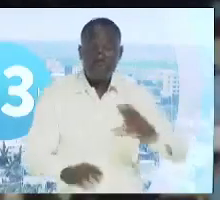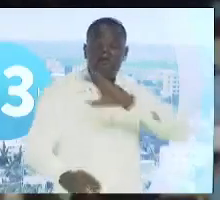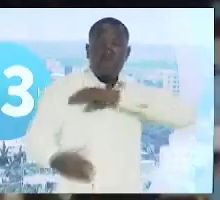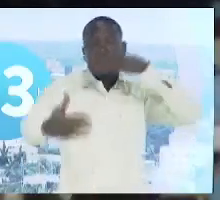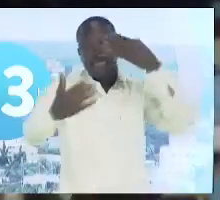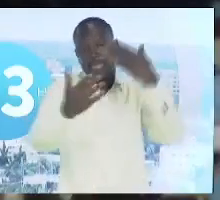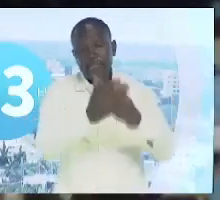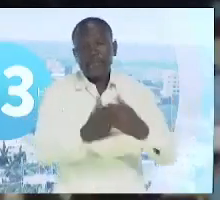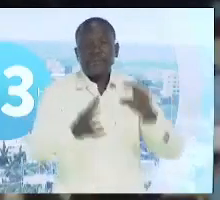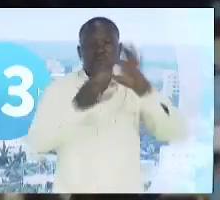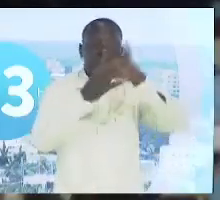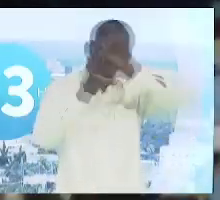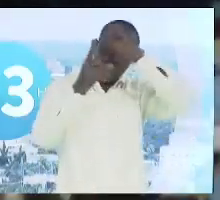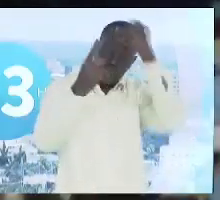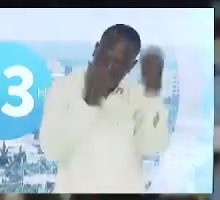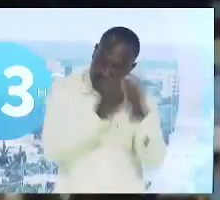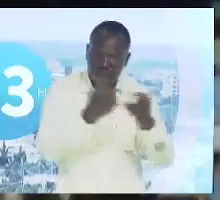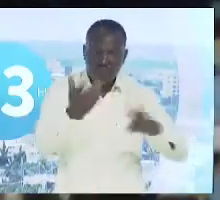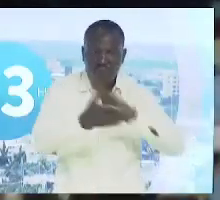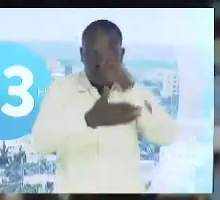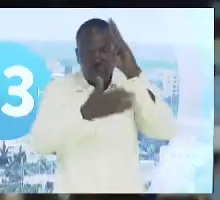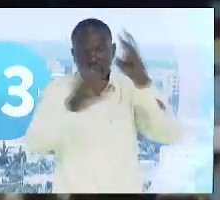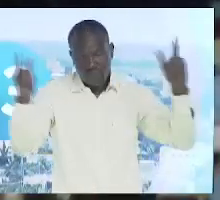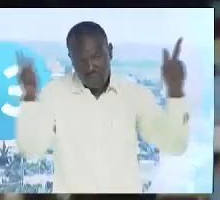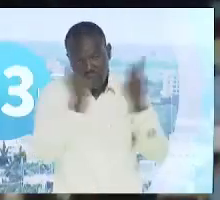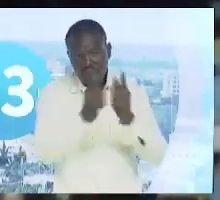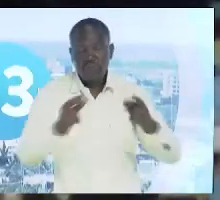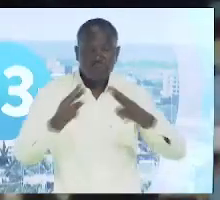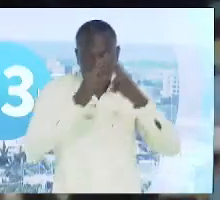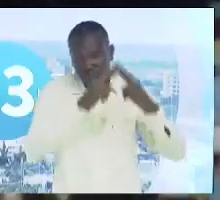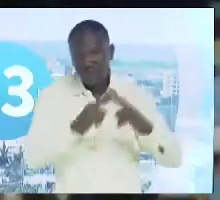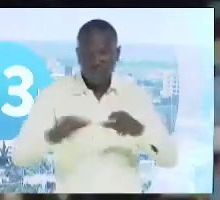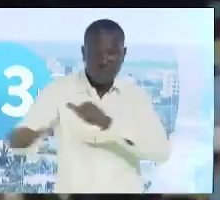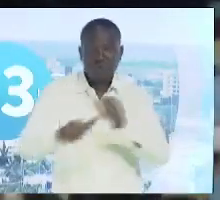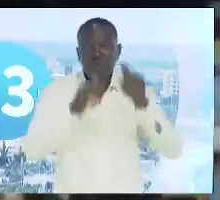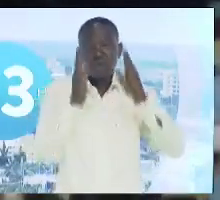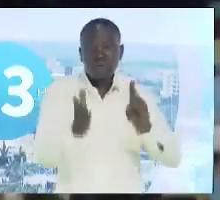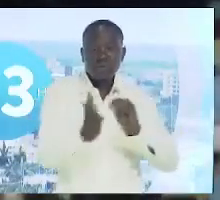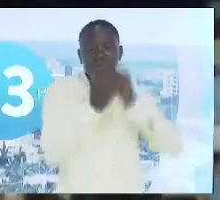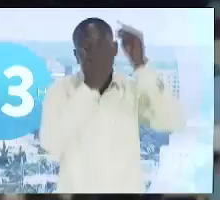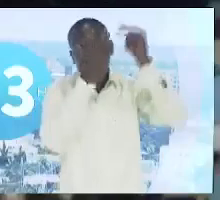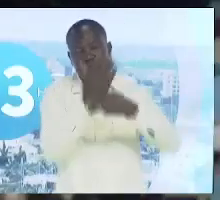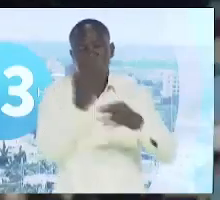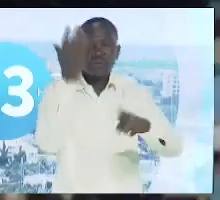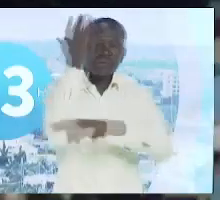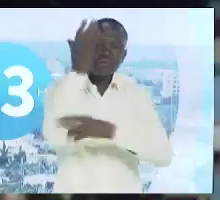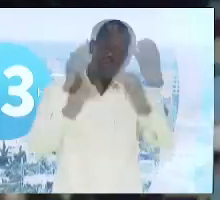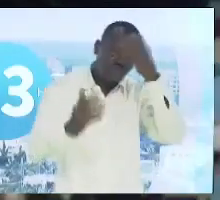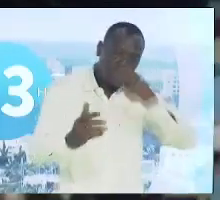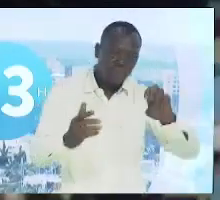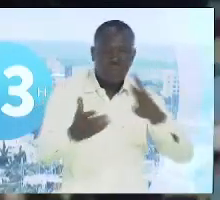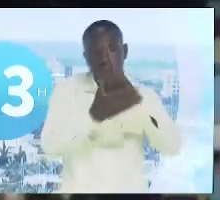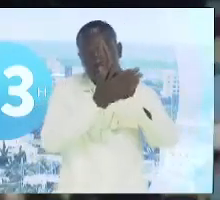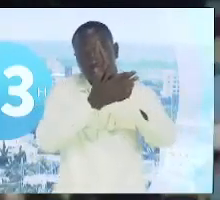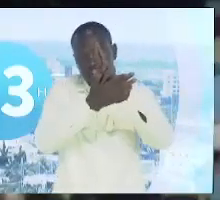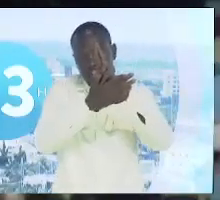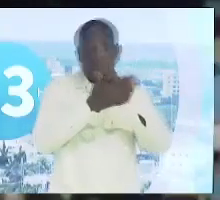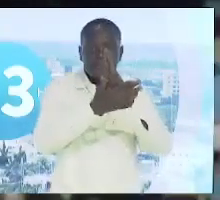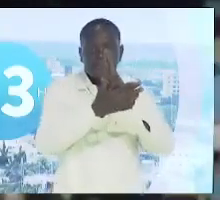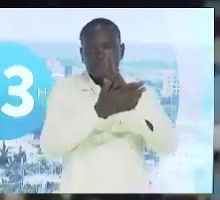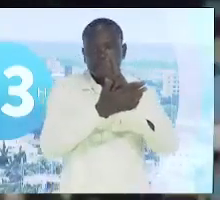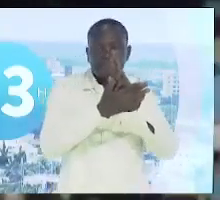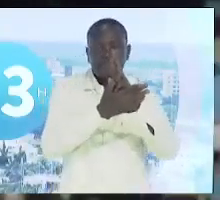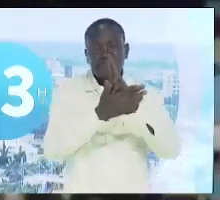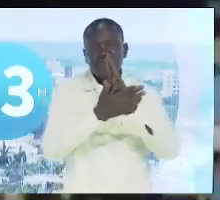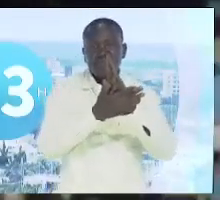cohésion sociale. C'est le point d'un forum qui a réuni les acteurs du développement de la région de l'Est. Le reportage de